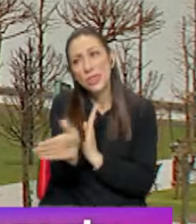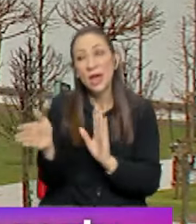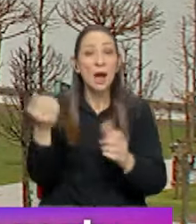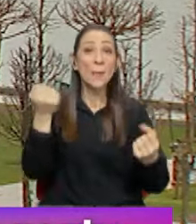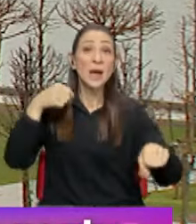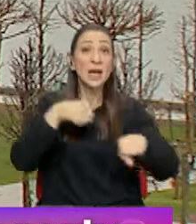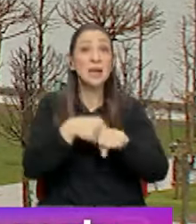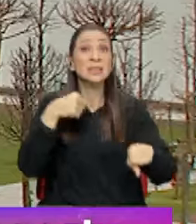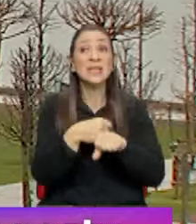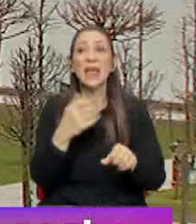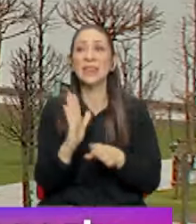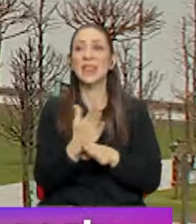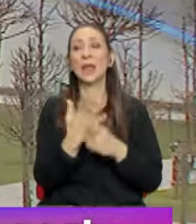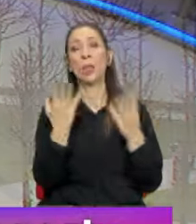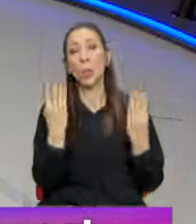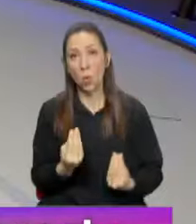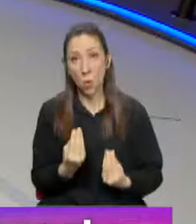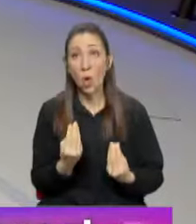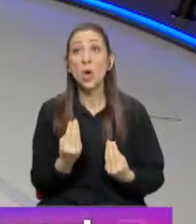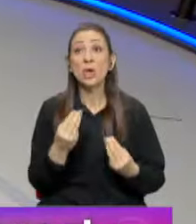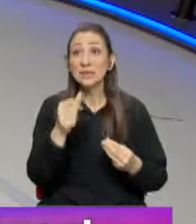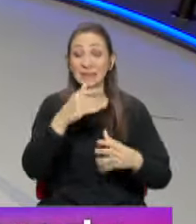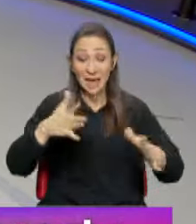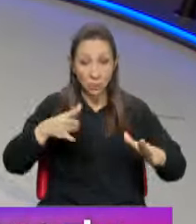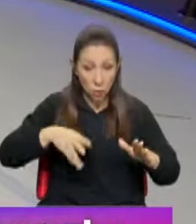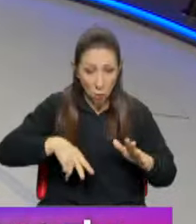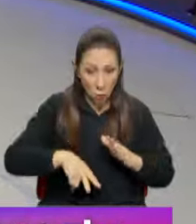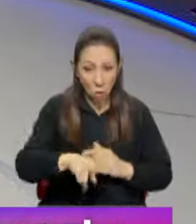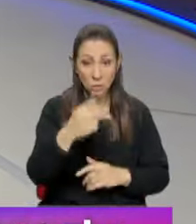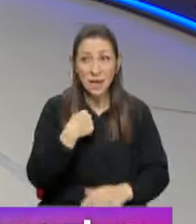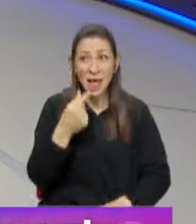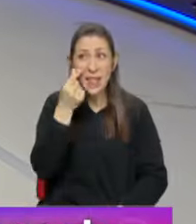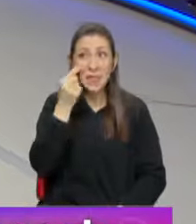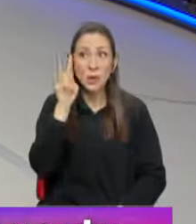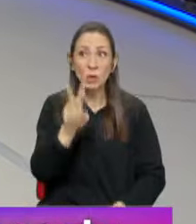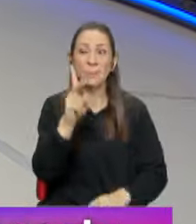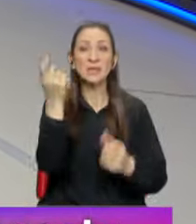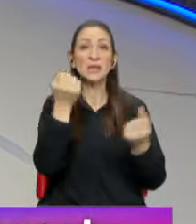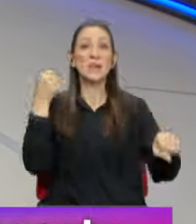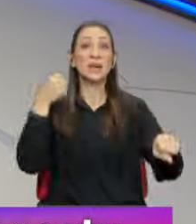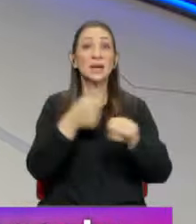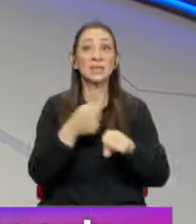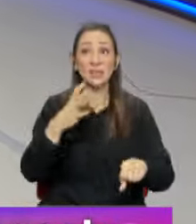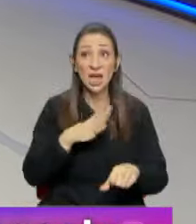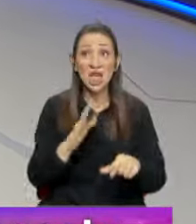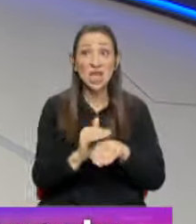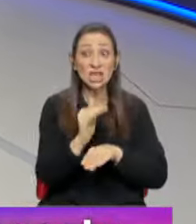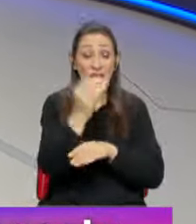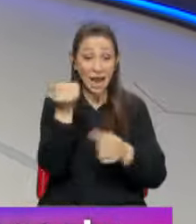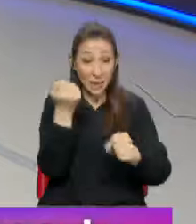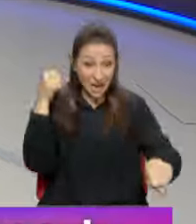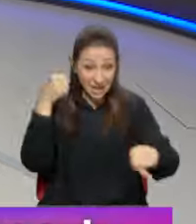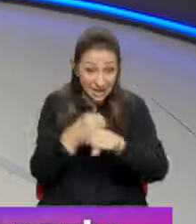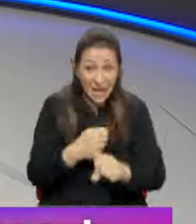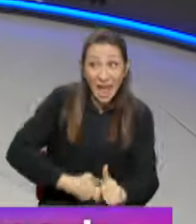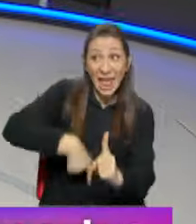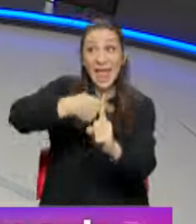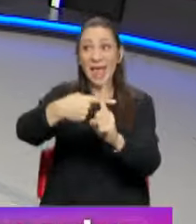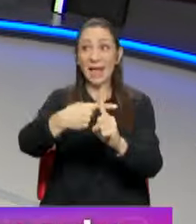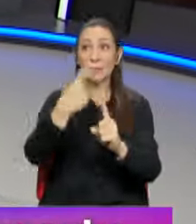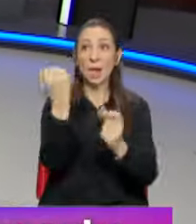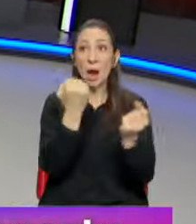trafik kazalarına da sebep oluyor. Sahil yolunda bizim şahit olduğumuz bir trafik kazası var. Yaşanan trafik kazasına ek olarak